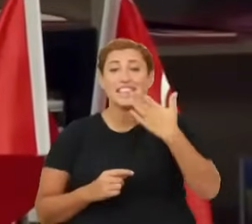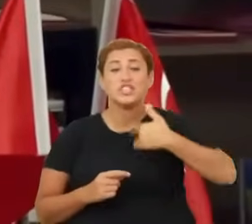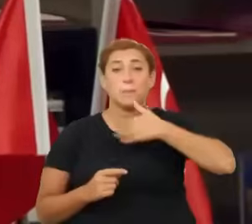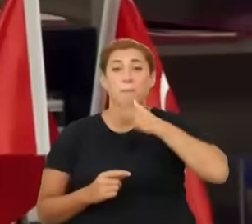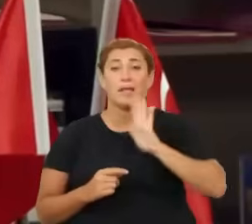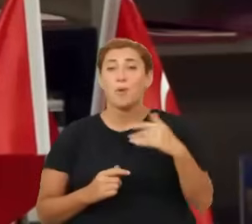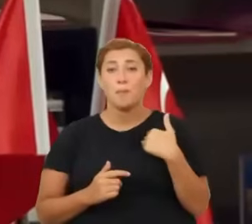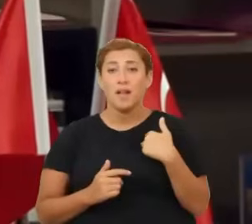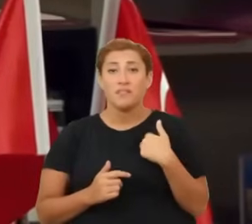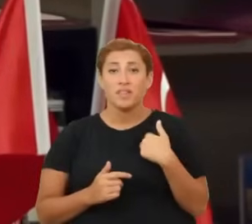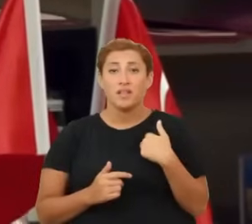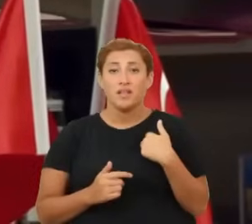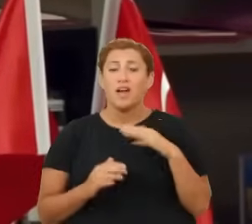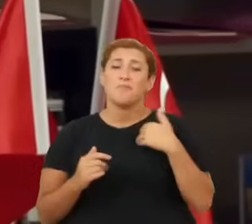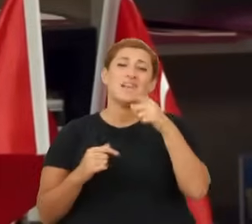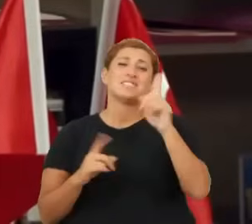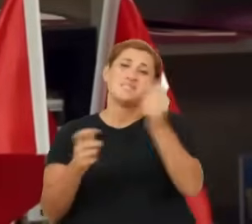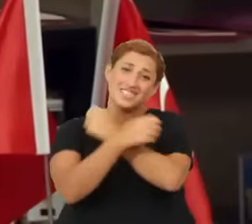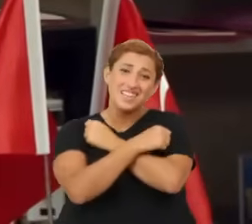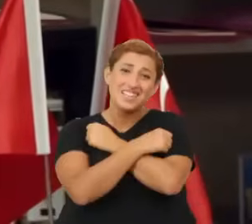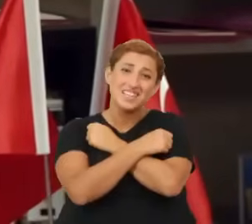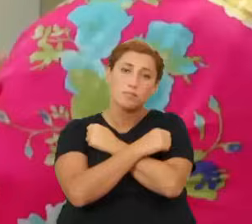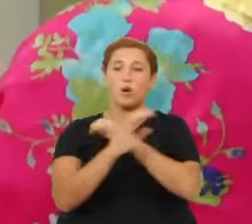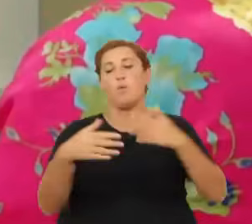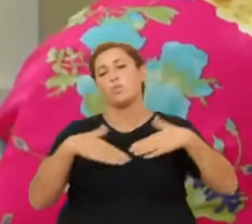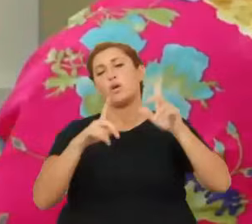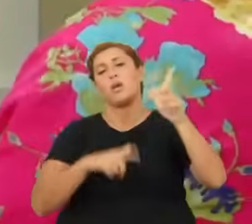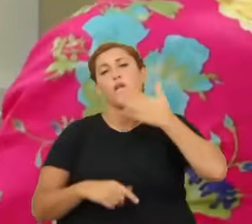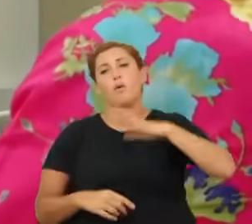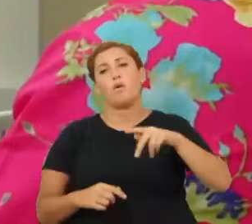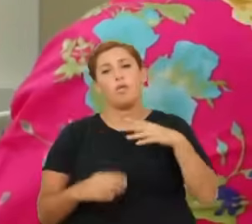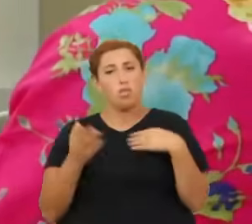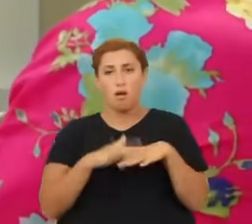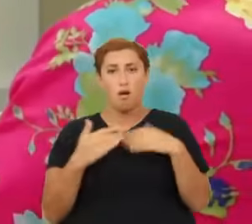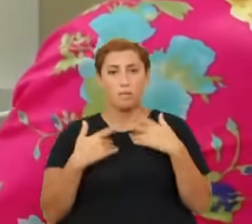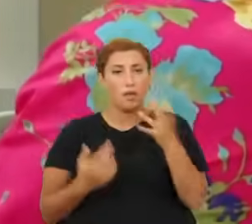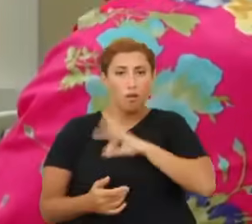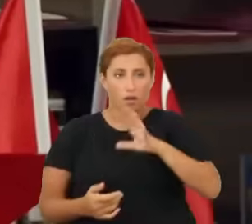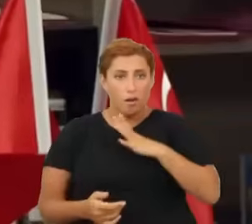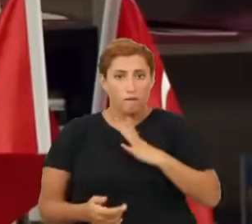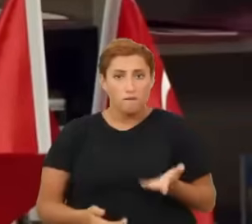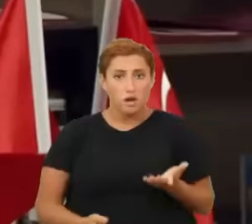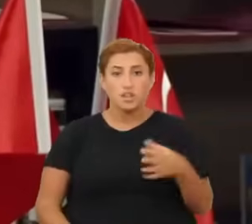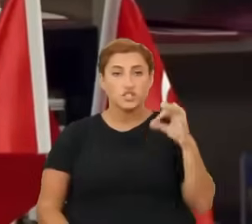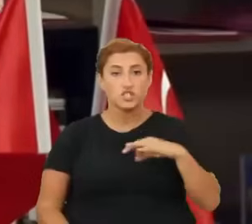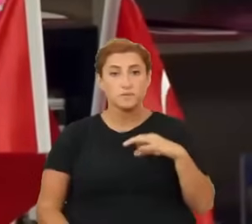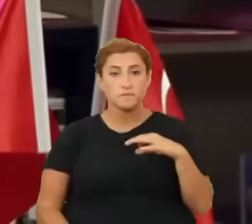diyeceğimi bilemiyorum ben. Ay ben size bir sarılsam mı ben? Yok ya gerek yok. Ne yaptık ki ya? Ne gerek var?